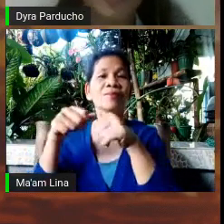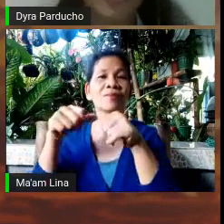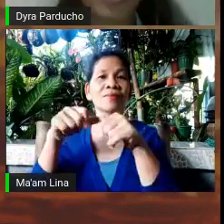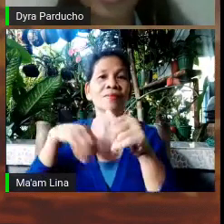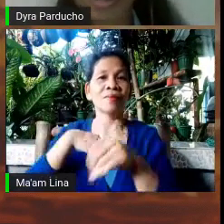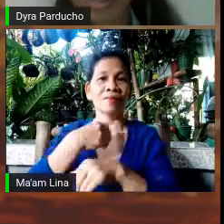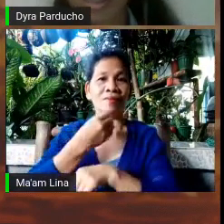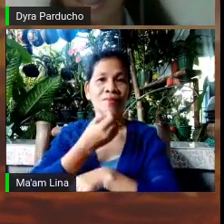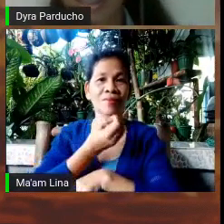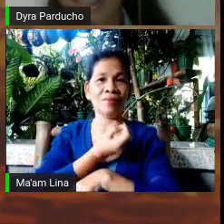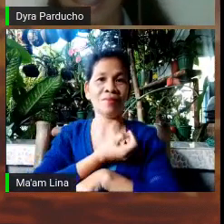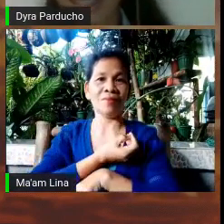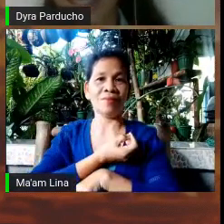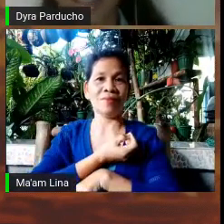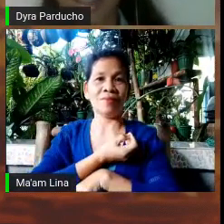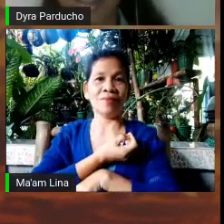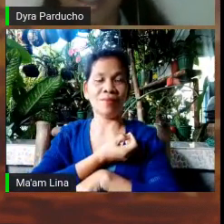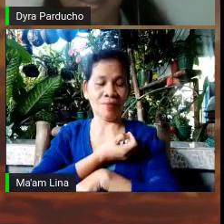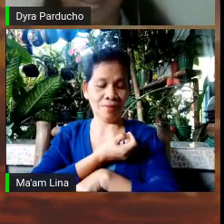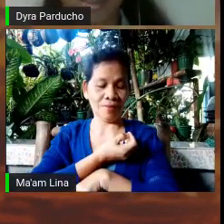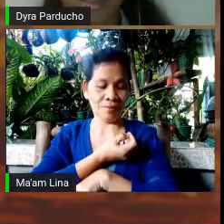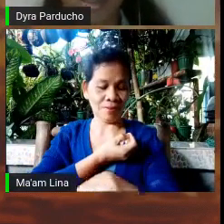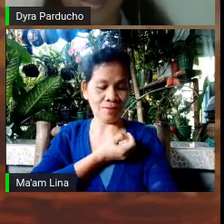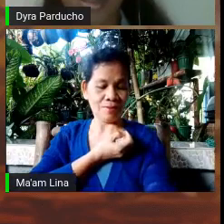atin pong